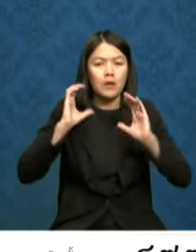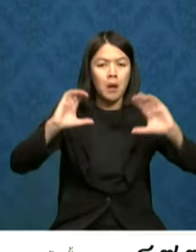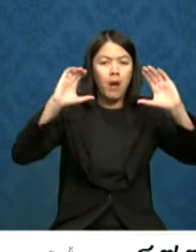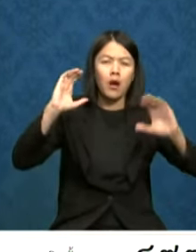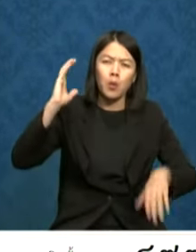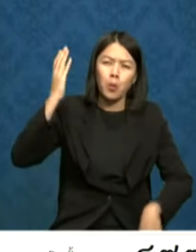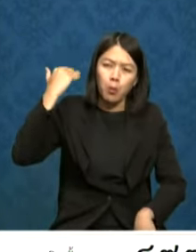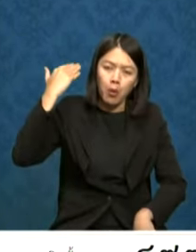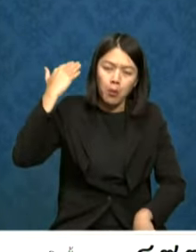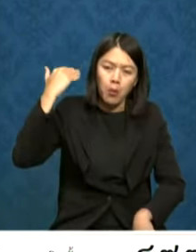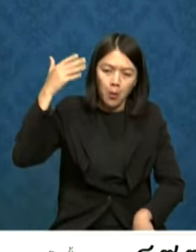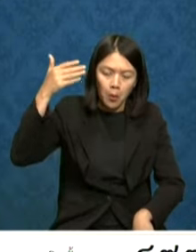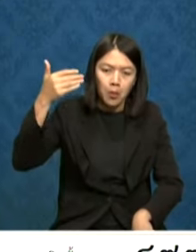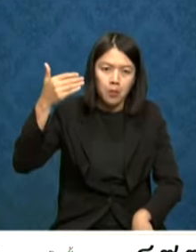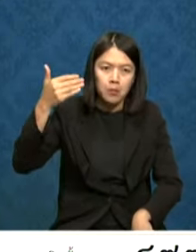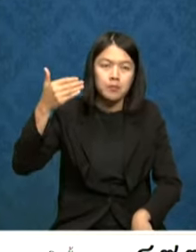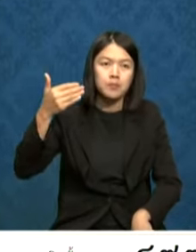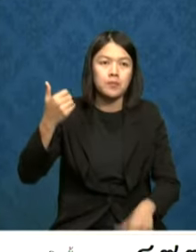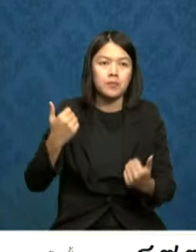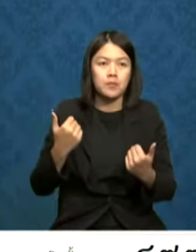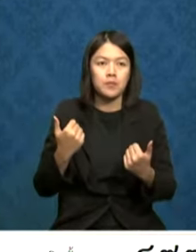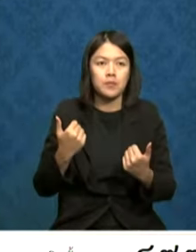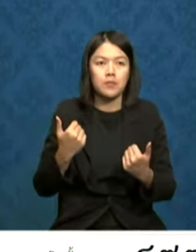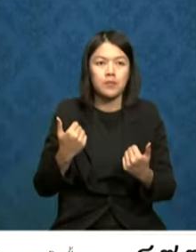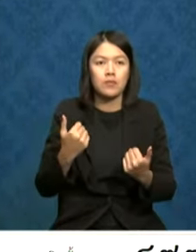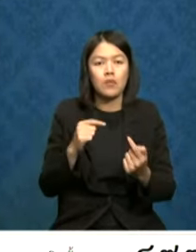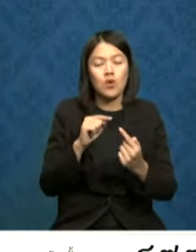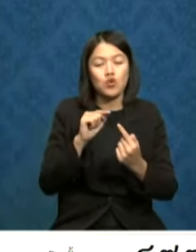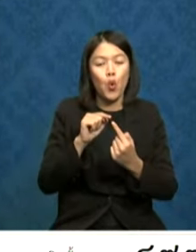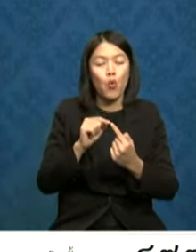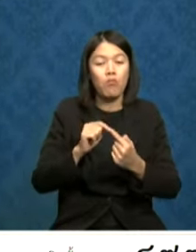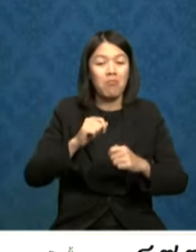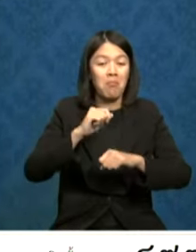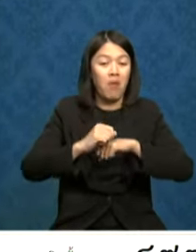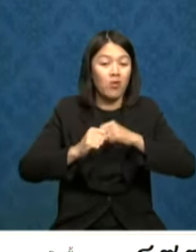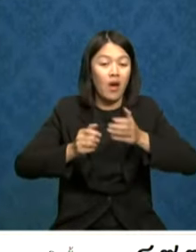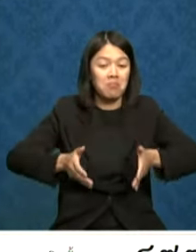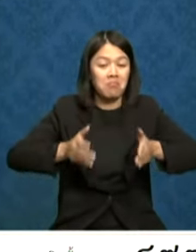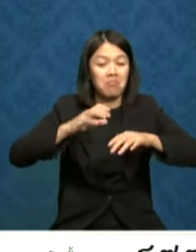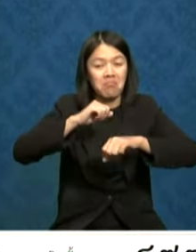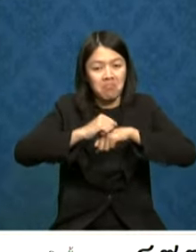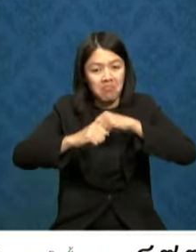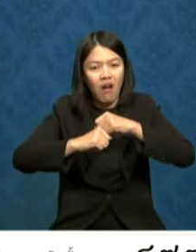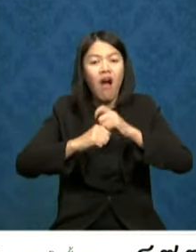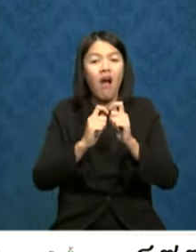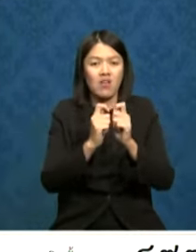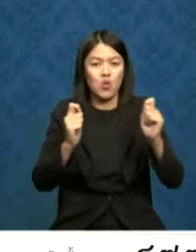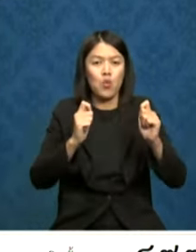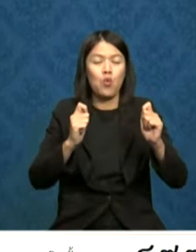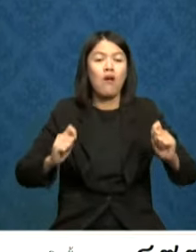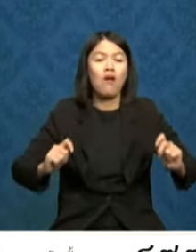ผ่านมาเนี่ยในเรื่องสิ่งก่อสร้างเนี่ยในชั้นอนุกรรมาธิการเนี่ยผมเชื่อว่ากระทรวง